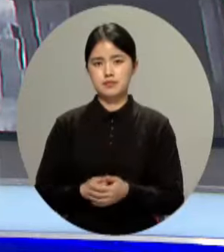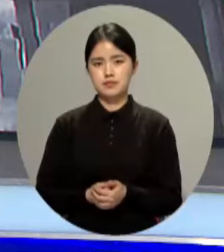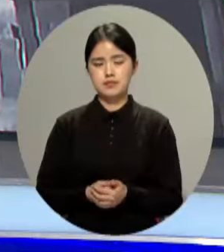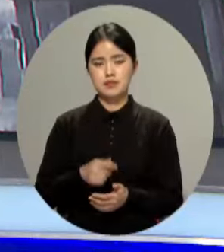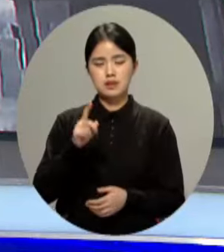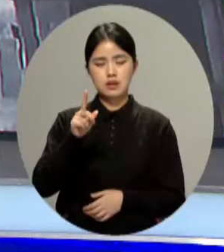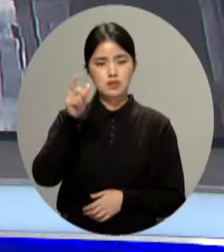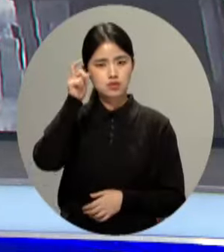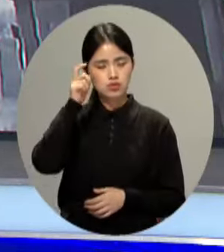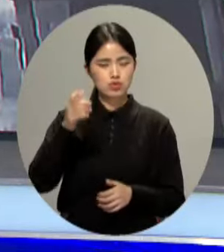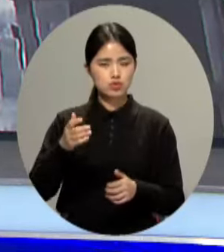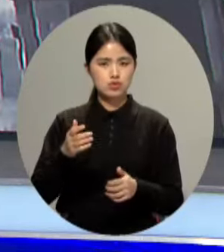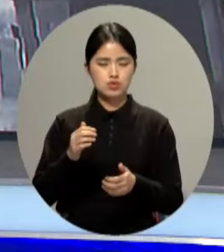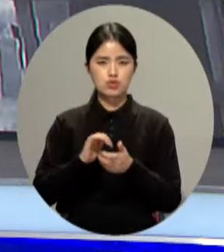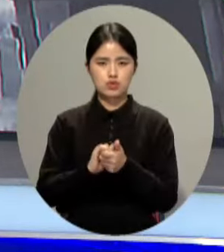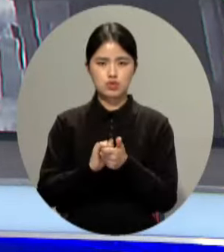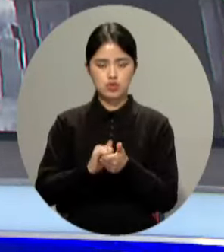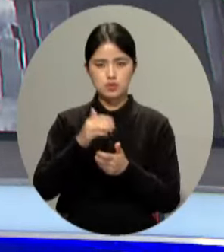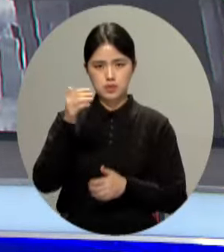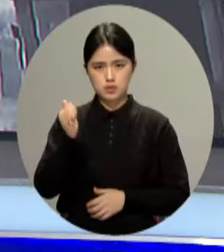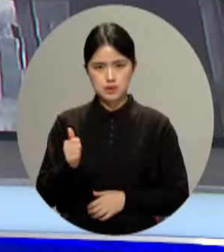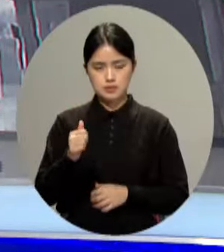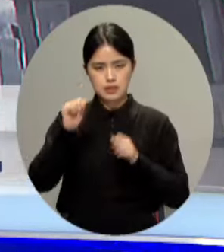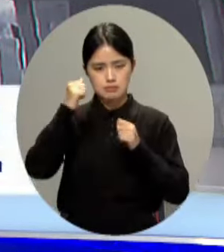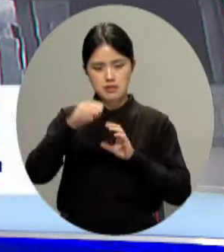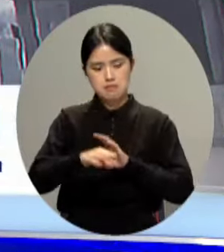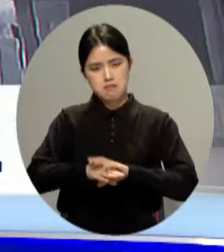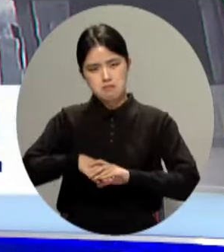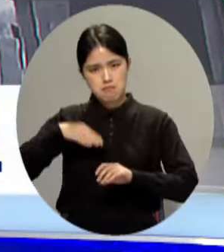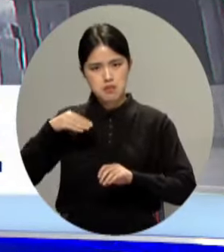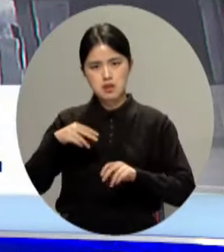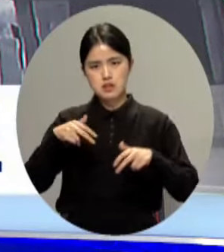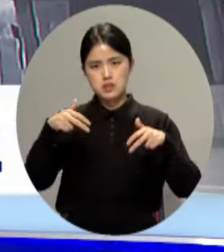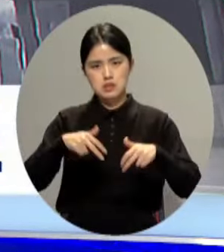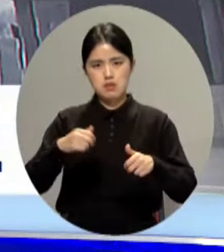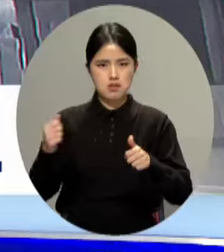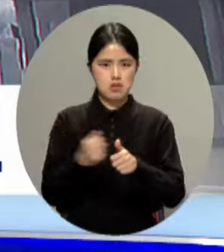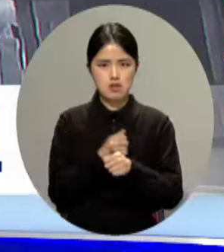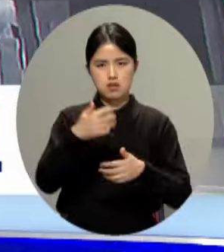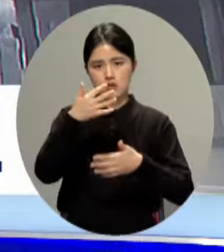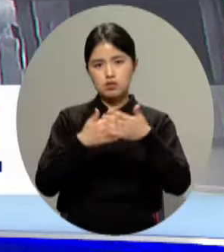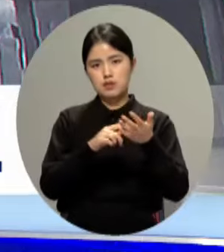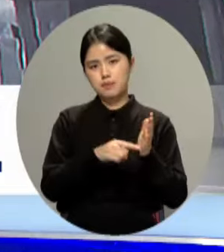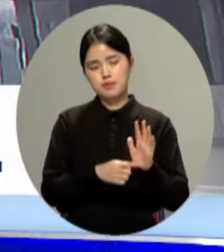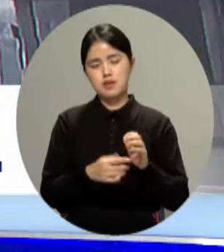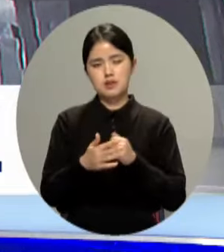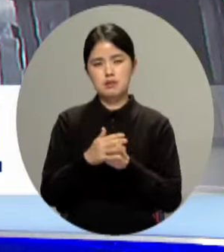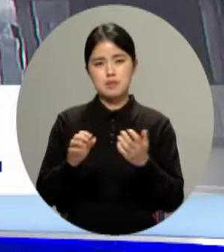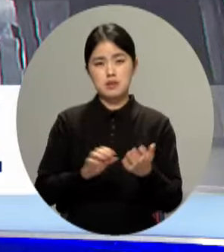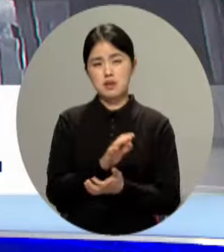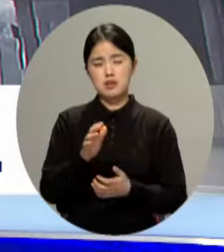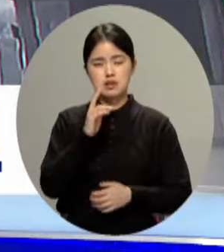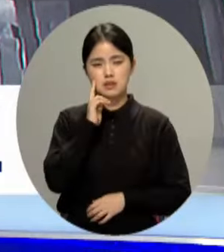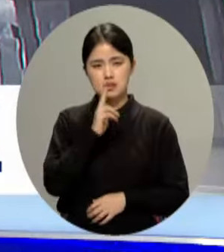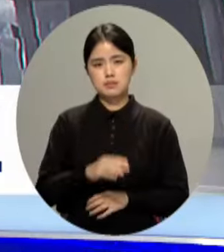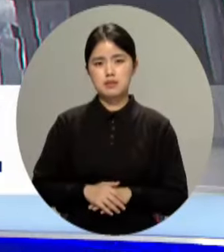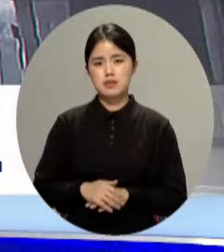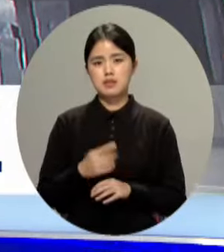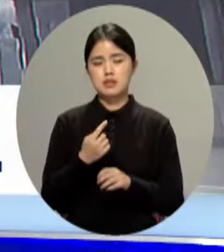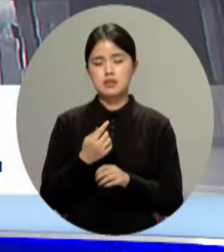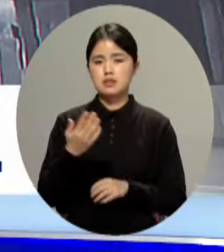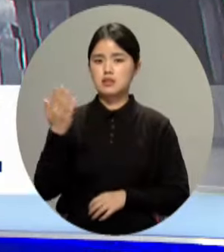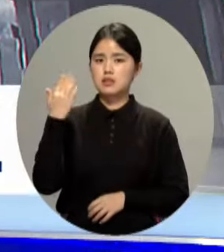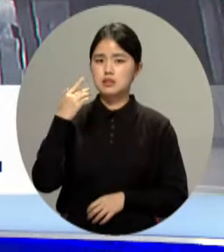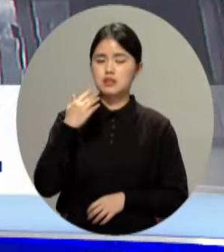한 축협 조합장이 심고 있던 신발을 벗어들고 직원을 때리는 영상이 공개되 파문이 컸습니다 지난에